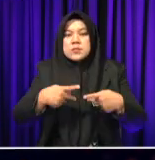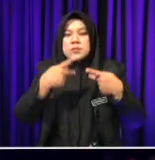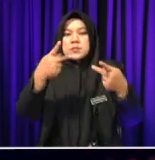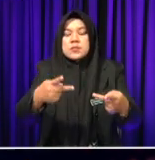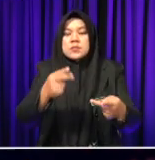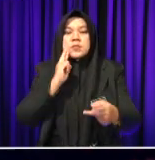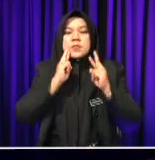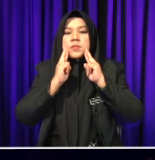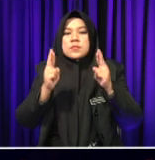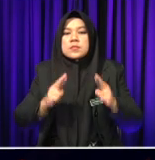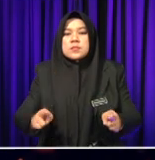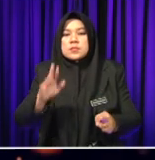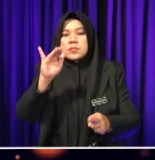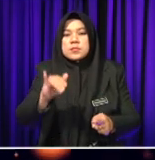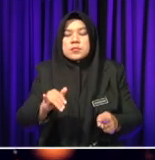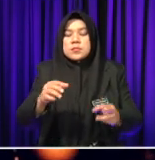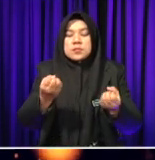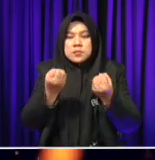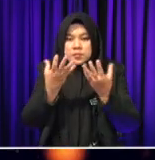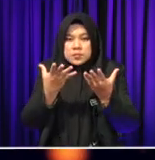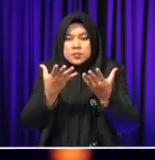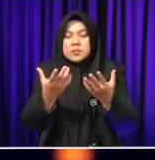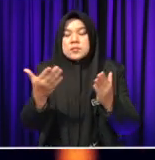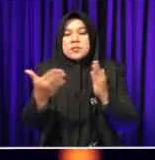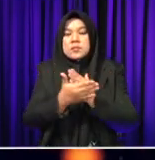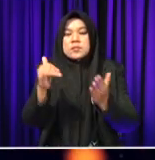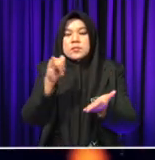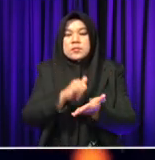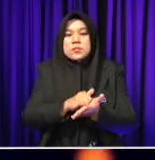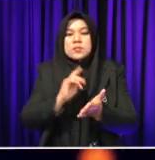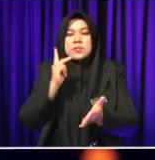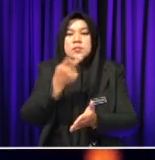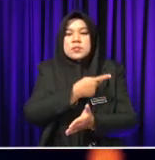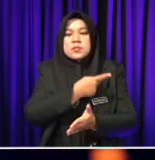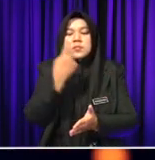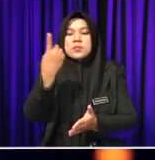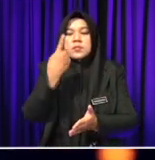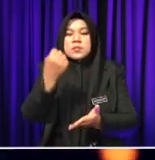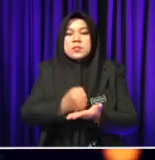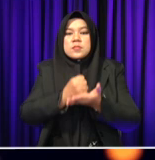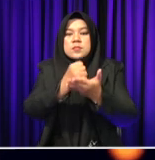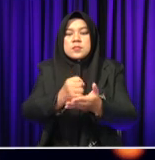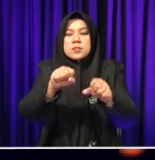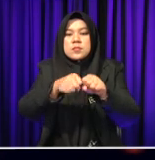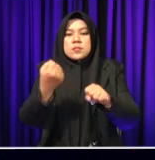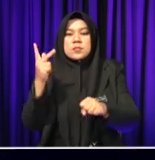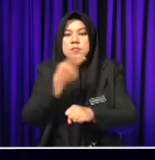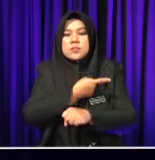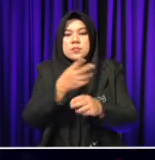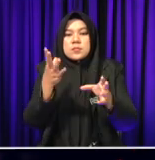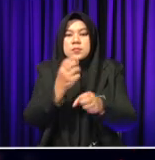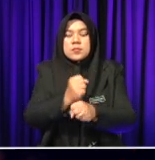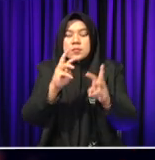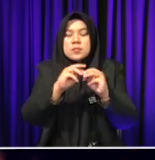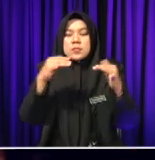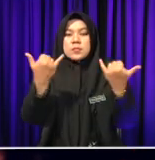rezeki yang melimpah ruah oleh itu kita hendaklah sentiasa bersedekah supaya kita dapat membantu masyarakat